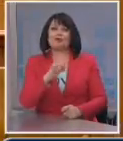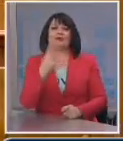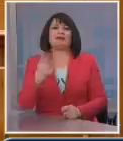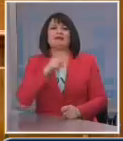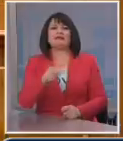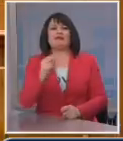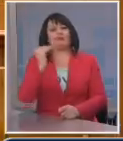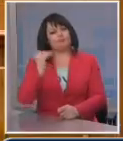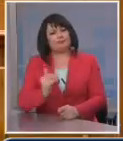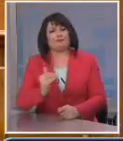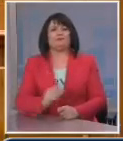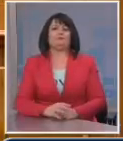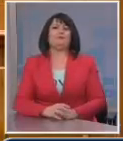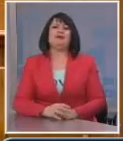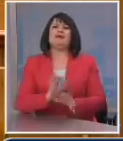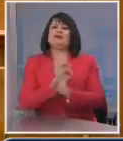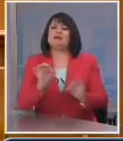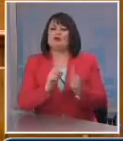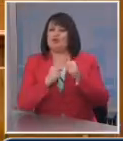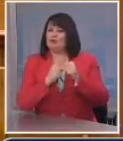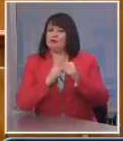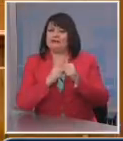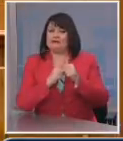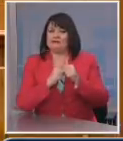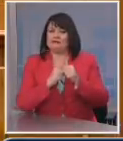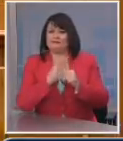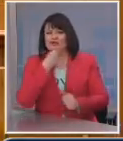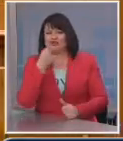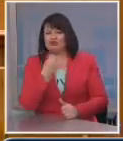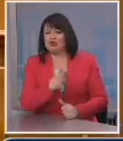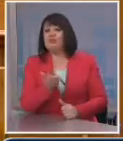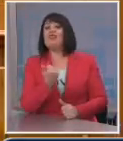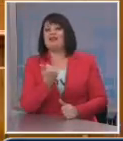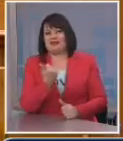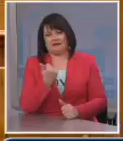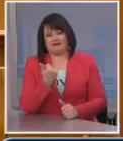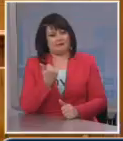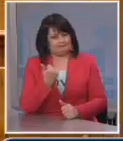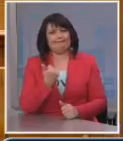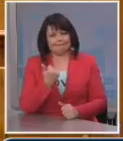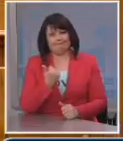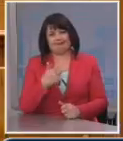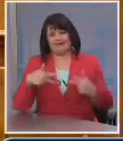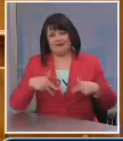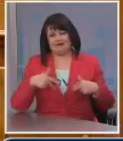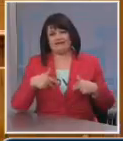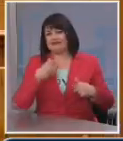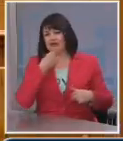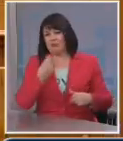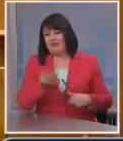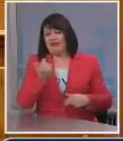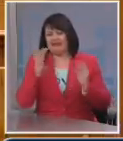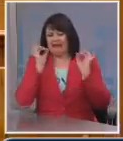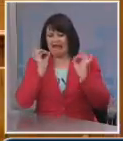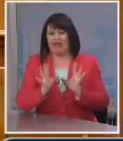ευρώ. Αλλά ένα είναι βέβαιο, κύριε Τσίπρα, η τσίπα δεν είναι χαρακτηριστικό της κυβέρνησής σας. Θέλω